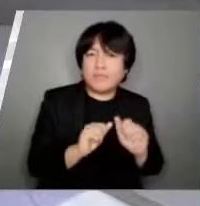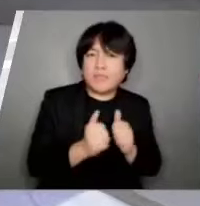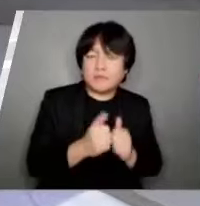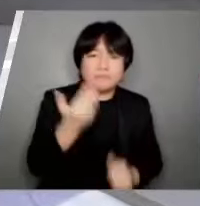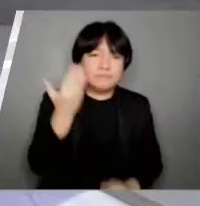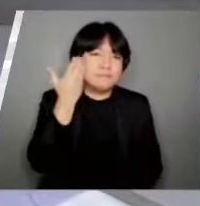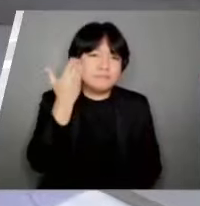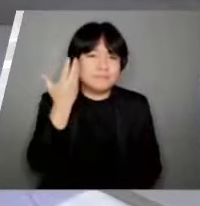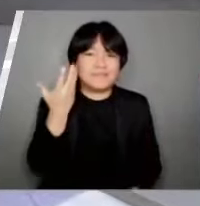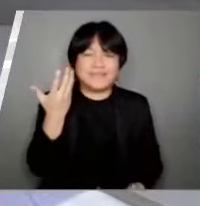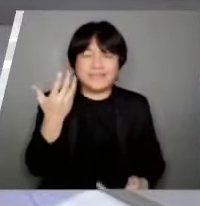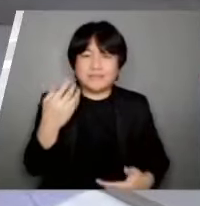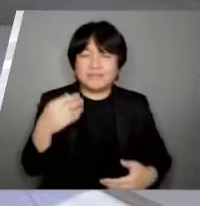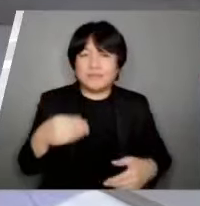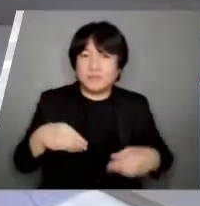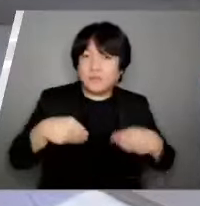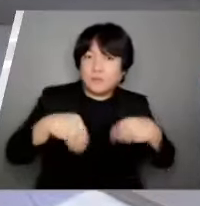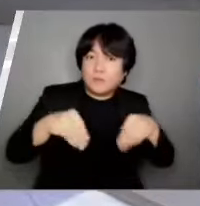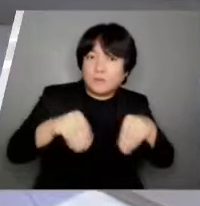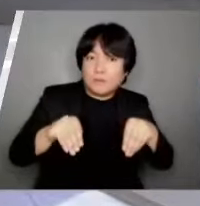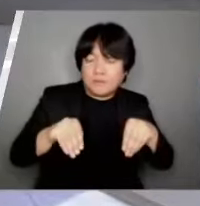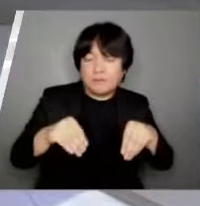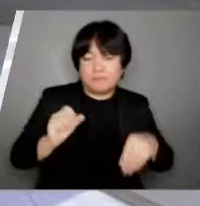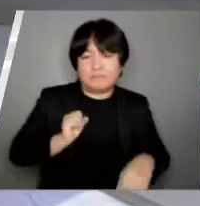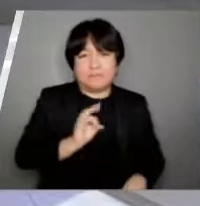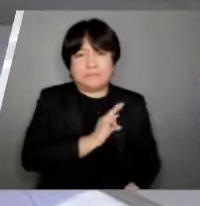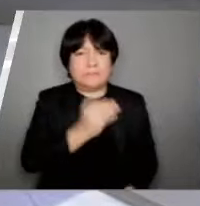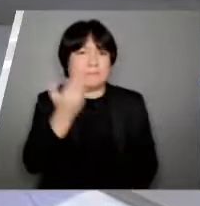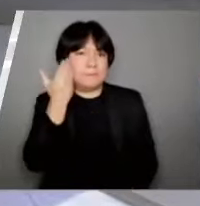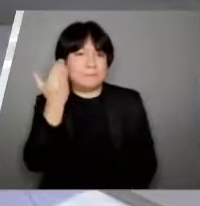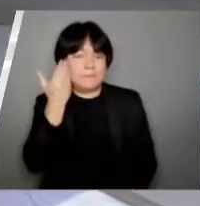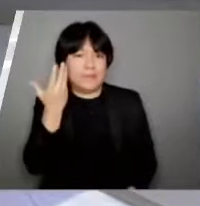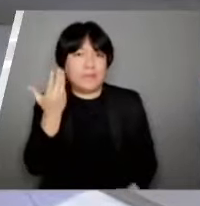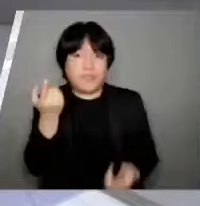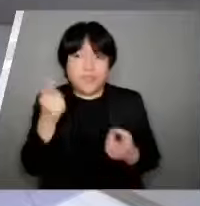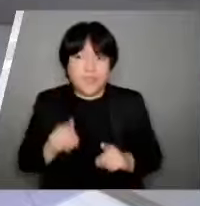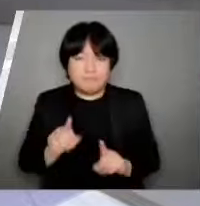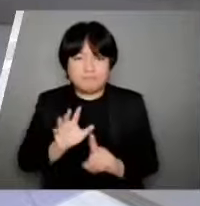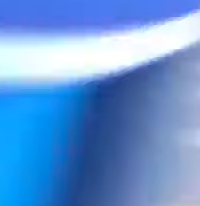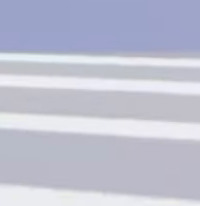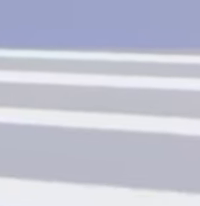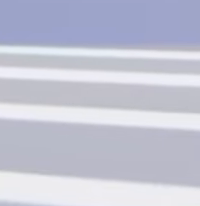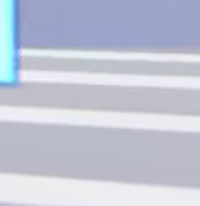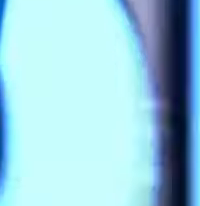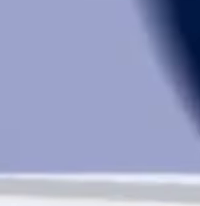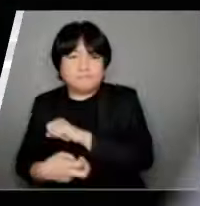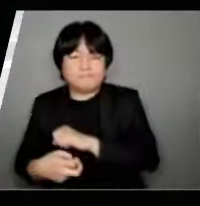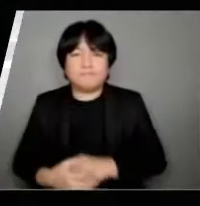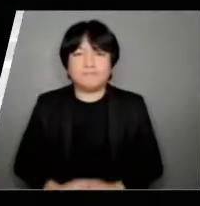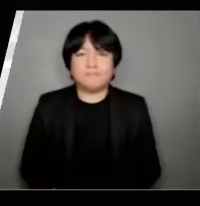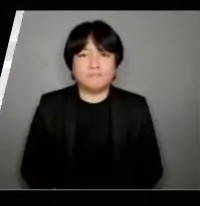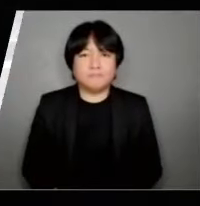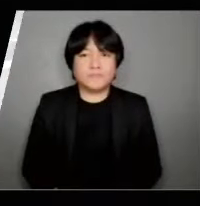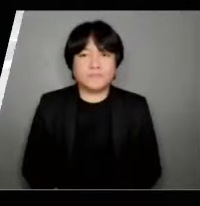saka nanakawan ang kanilang biktima. Saksi, si Marisol Abdurama.